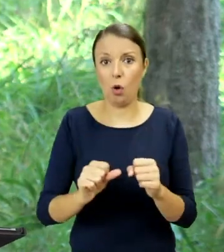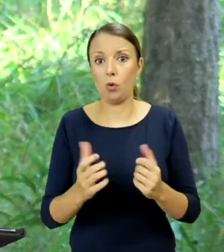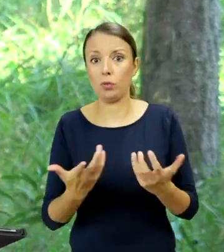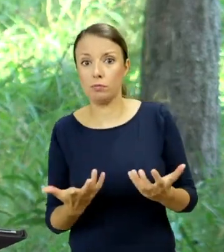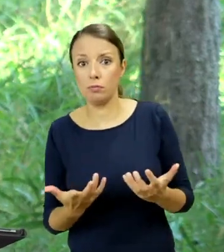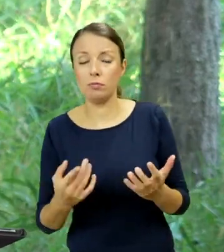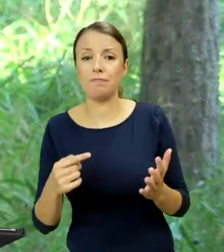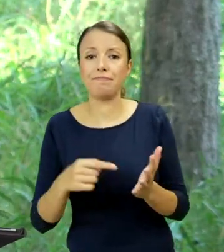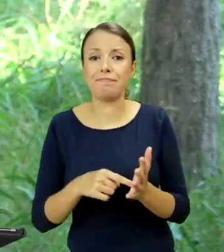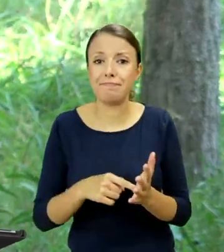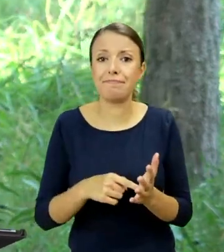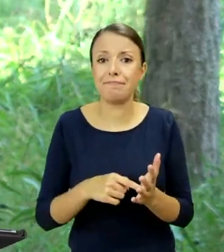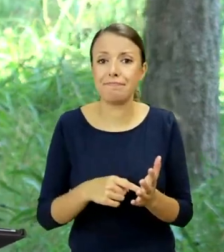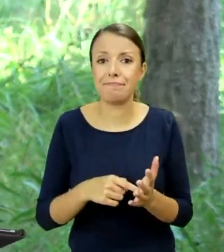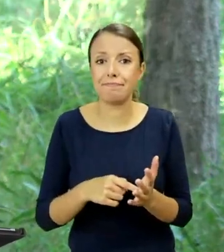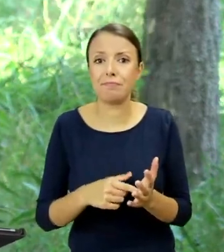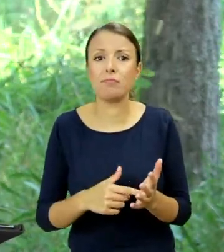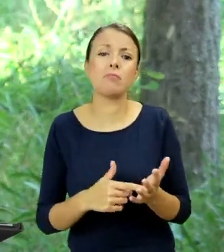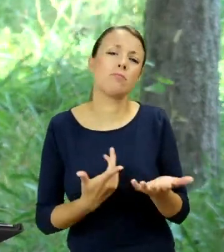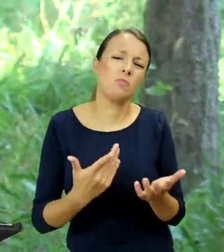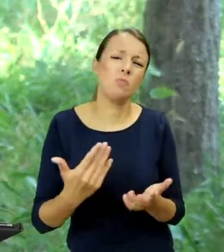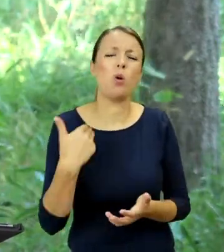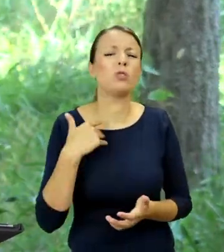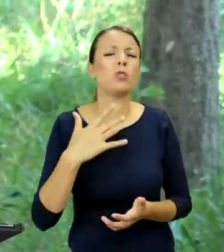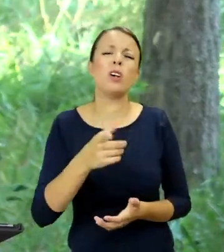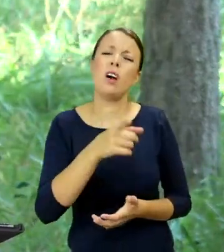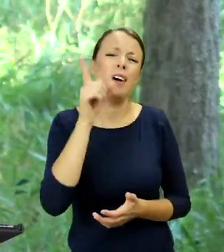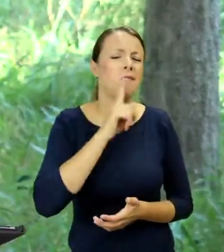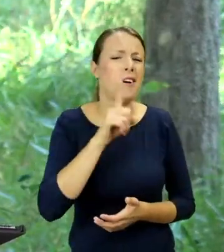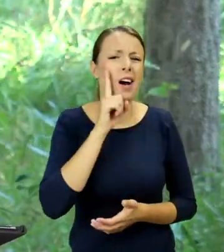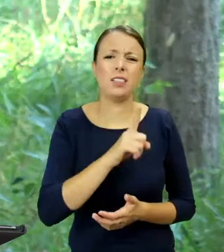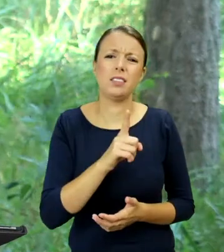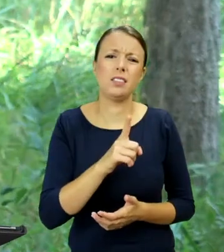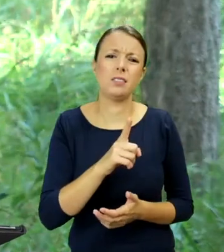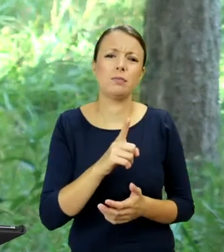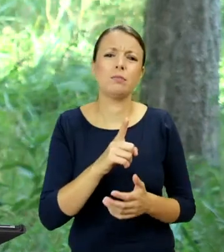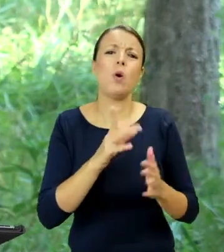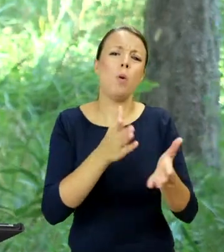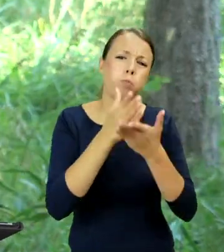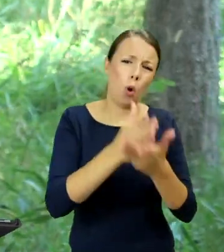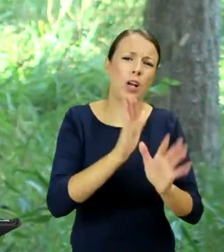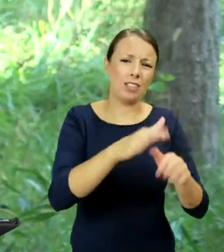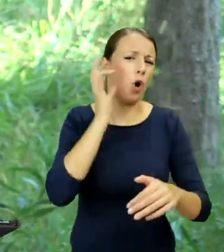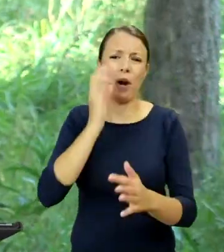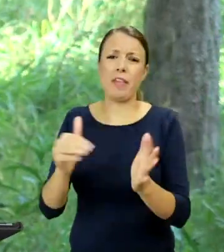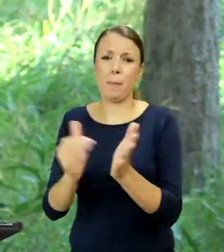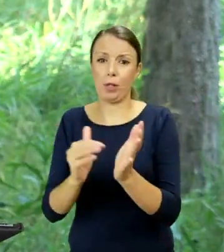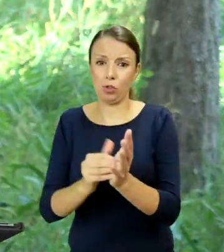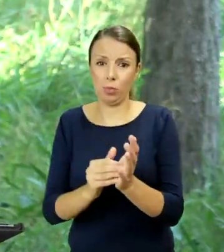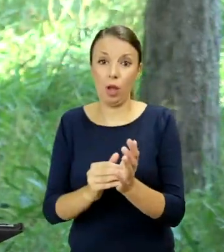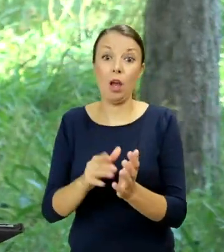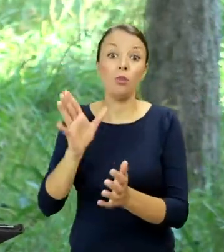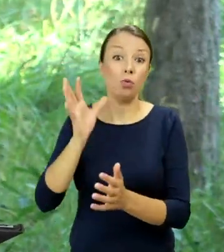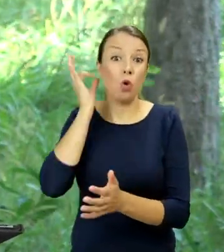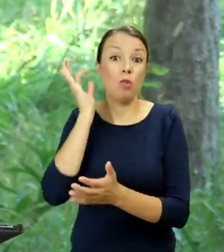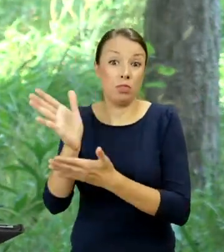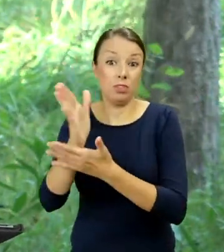uważano, że być może mężczyźni już sobie bez tej kobiecej pomocy poradzą, uznano legunki za niezdolne do